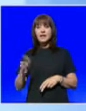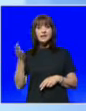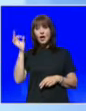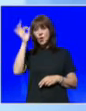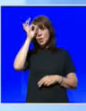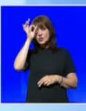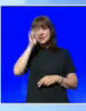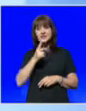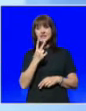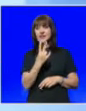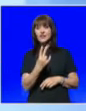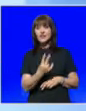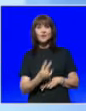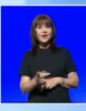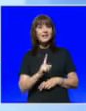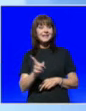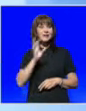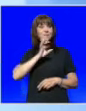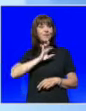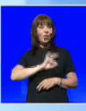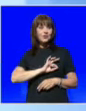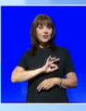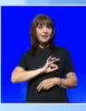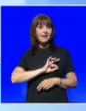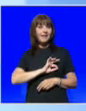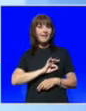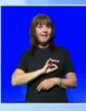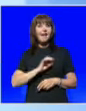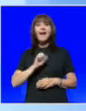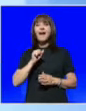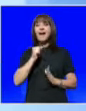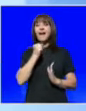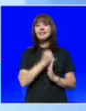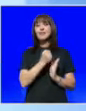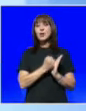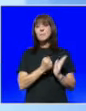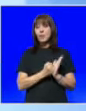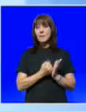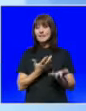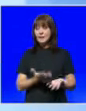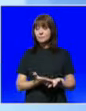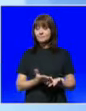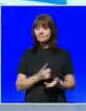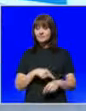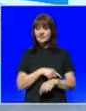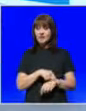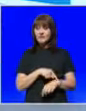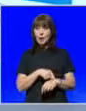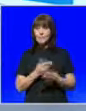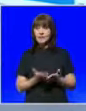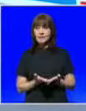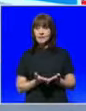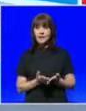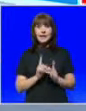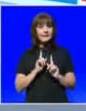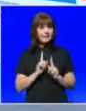са получили дипломата си на време, преди да се явят на поправителните матури. Трудно сигурно ще започнат работа. Трябва ли да